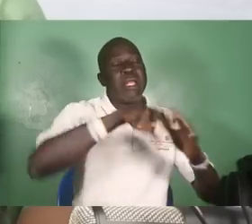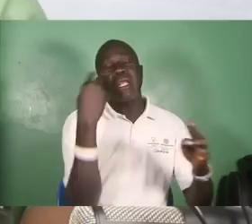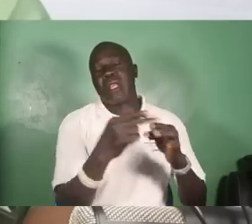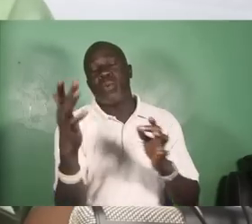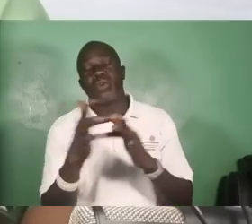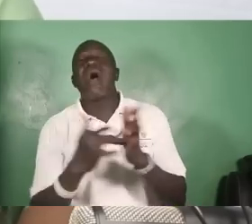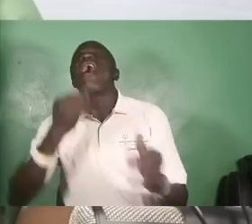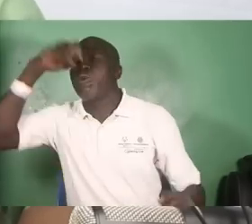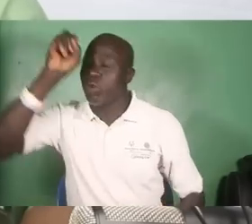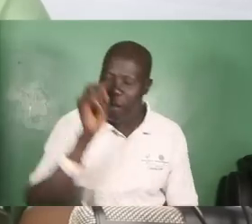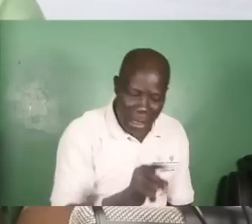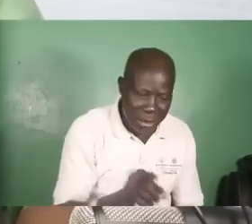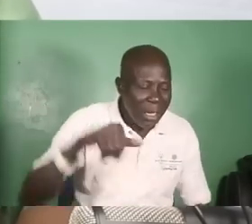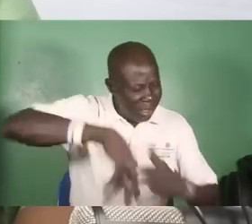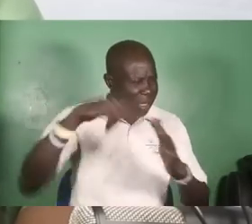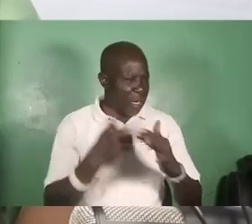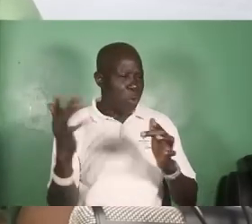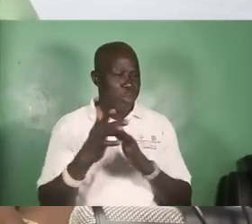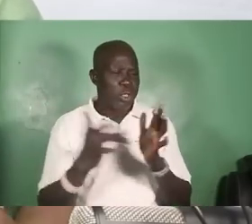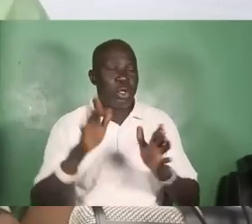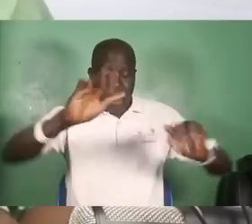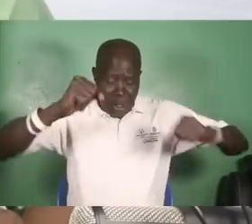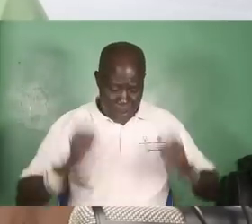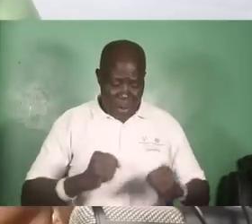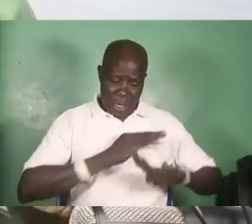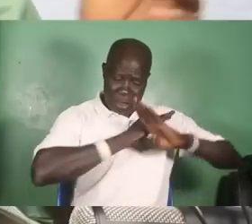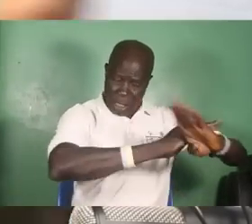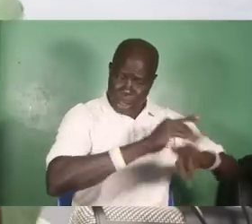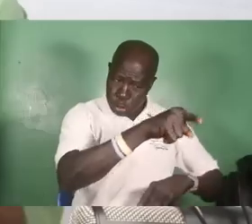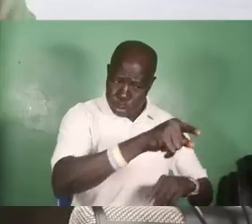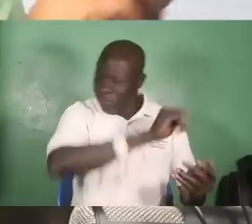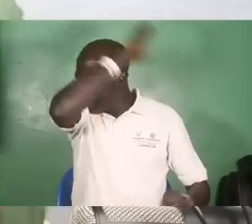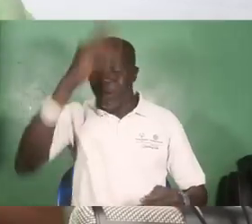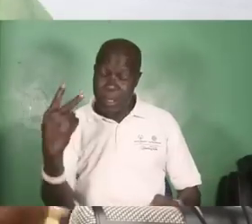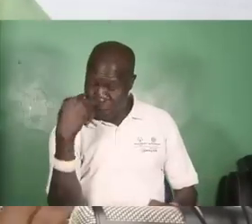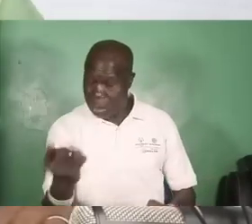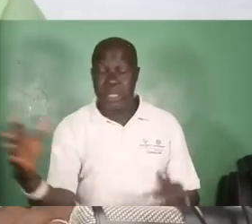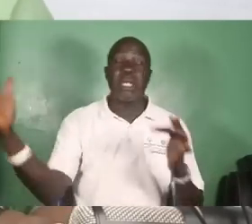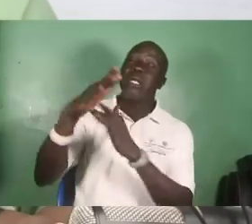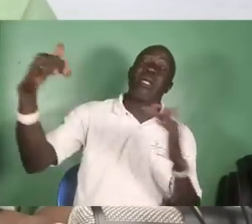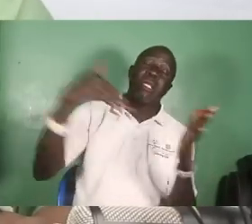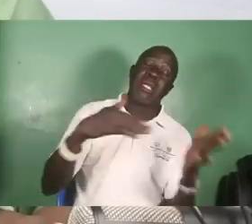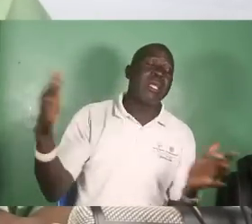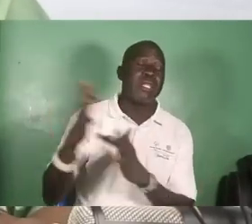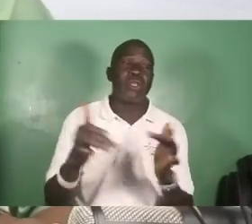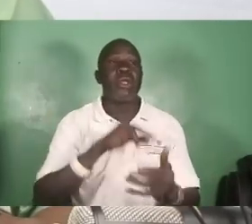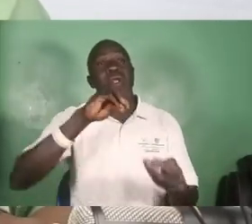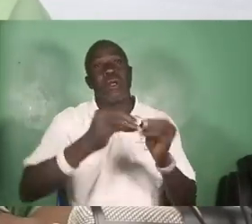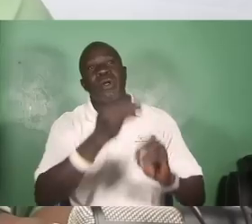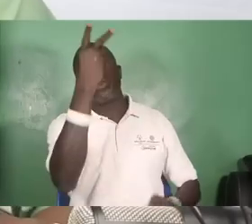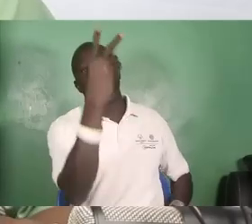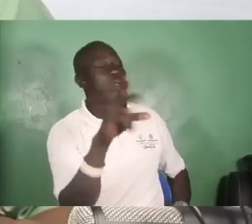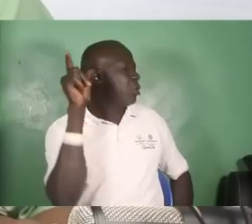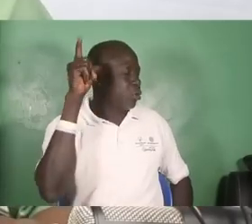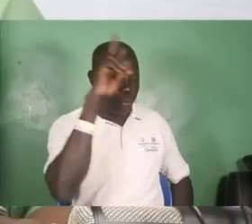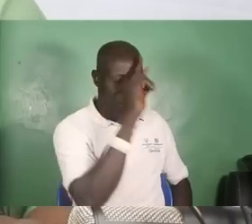yá. Mo pàṣẹ. Lórúkọ Jésù. Agbára tó dá ọdún yẹn. O ò lè yí mọ́lá yẹn. Number two.